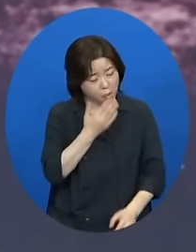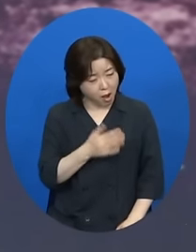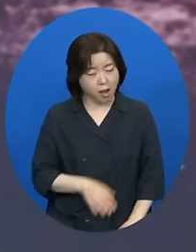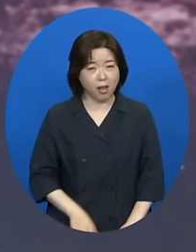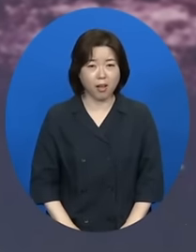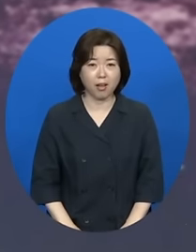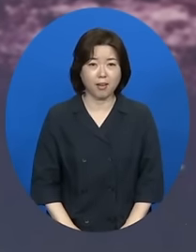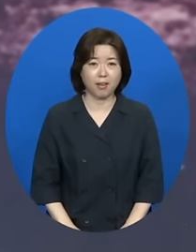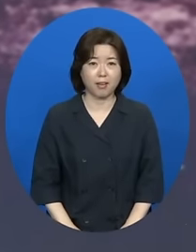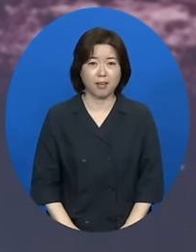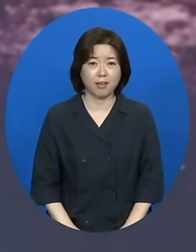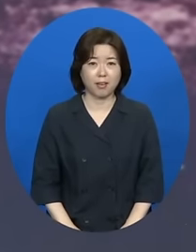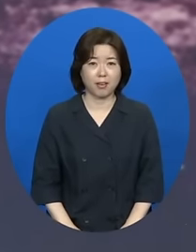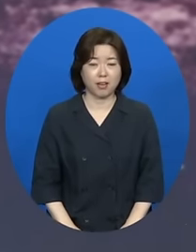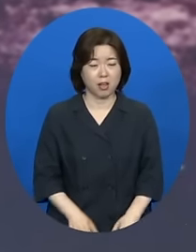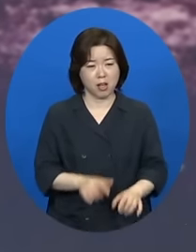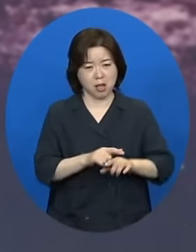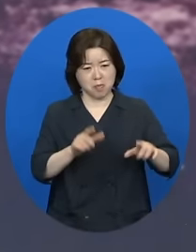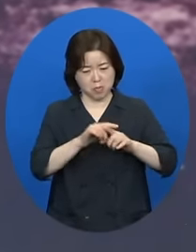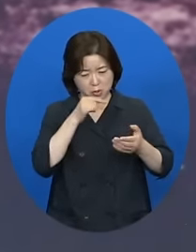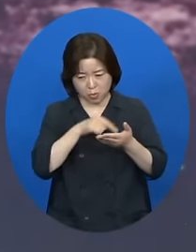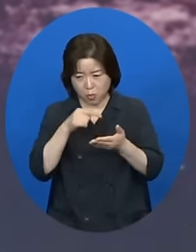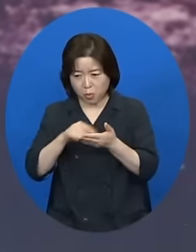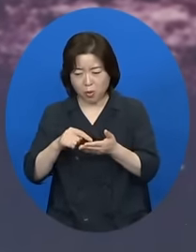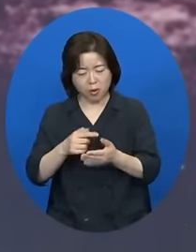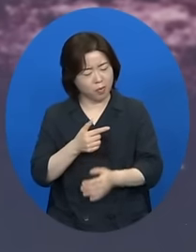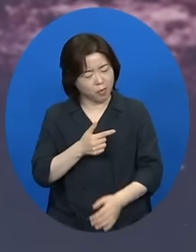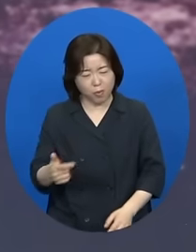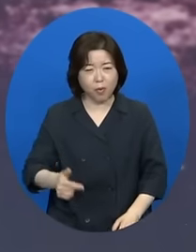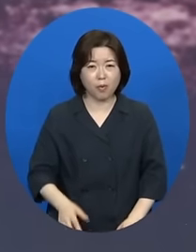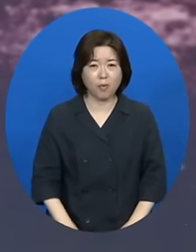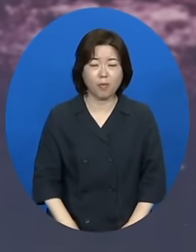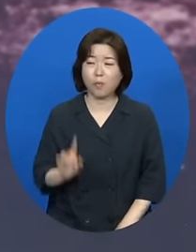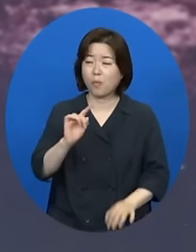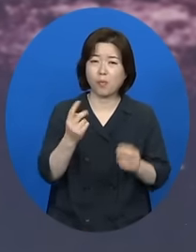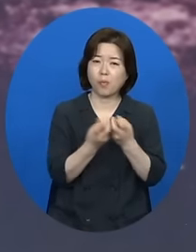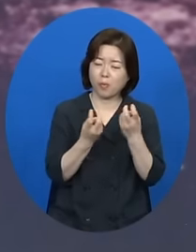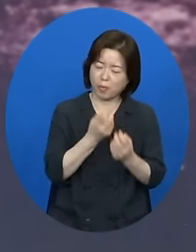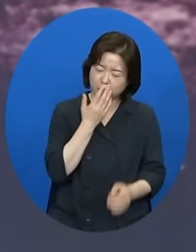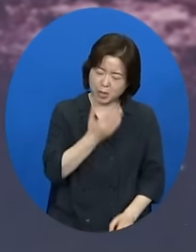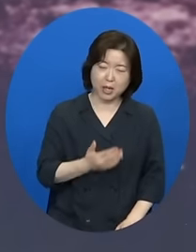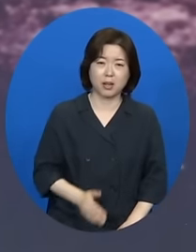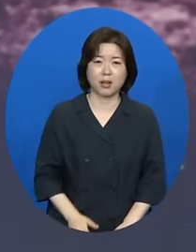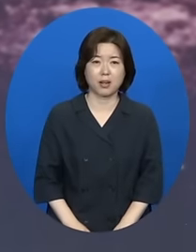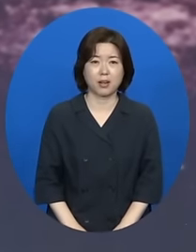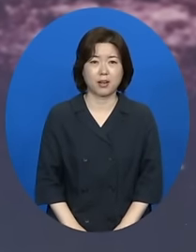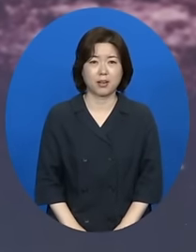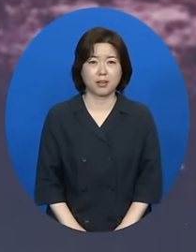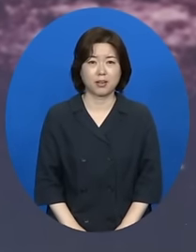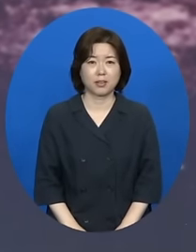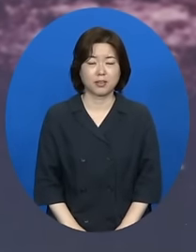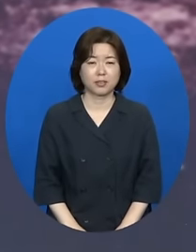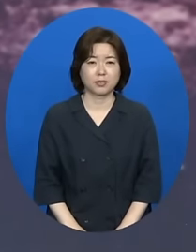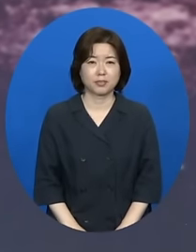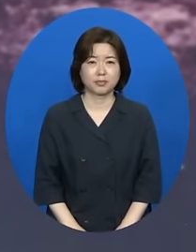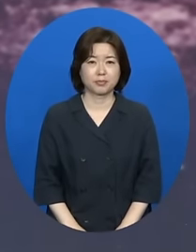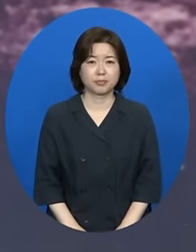있을까? 보통 손해가 아닌데 어떻게 그러실 수 있을까?